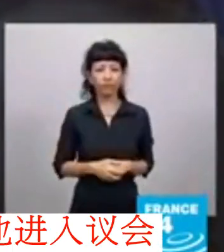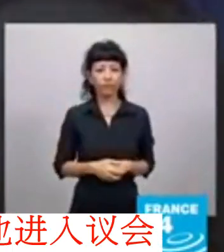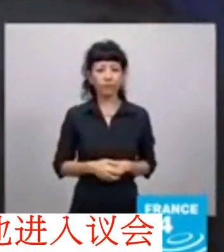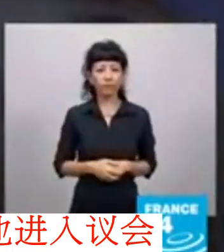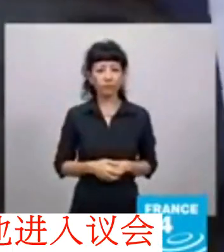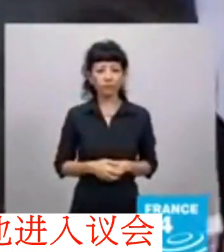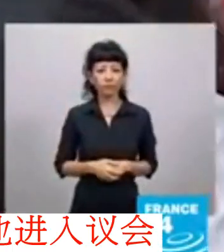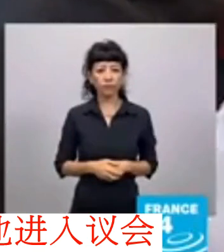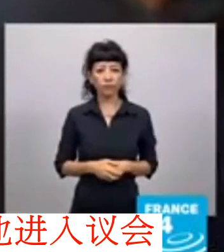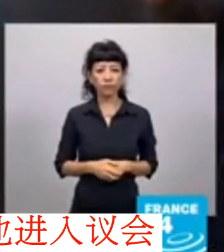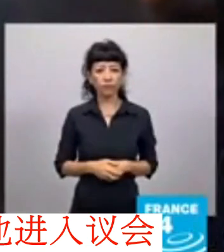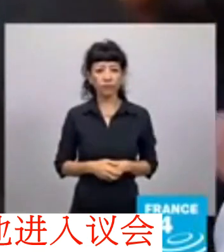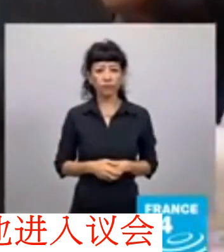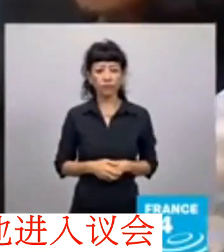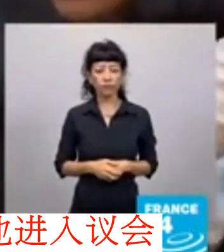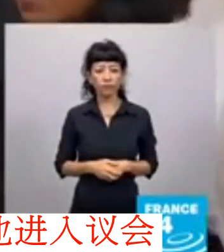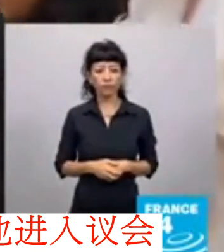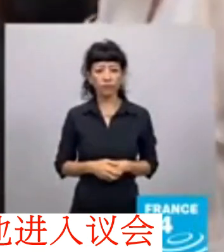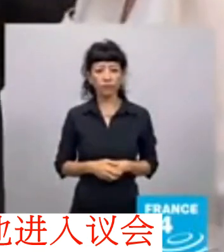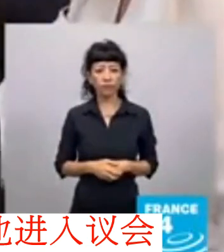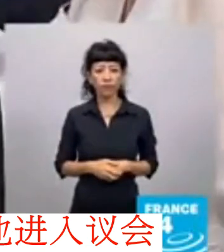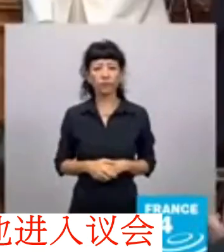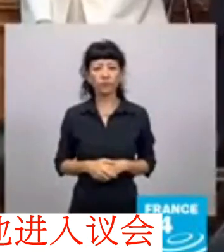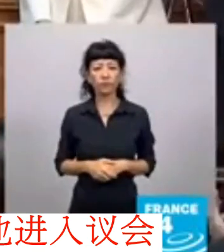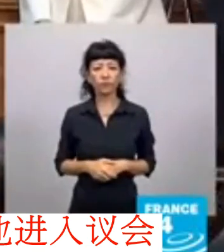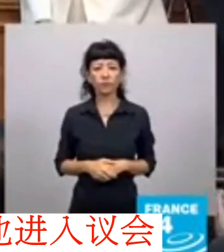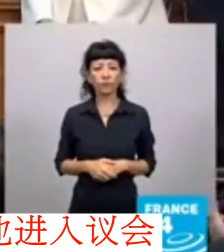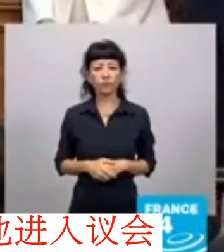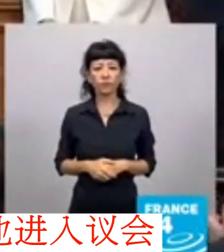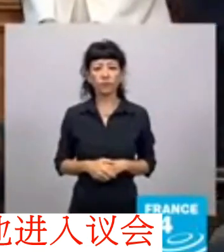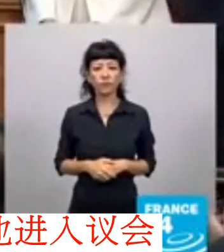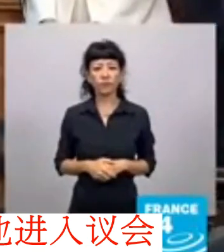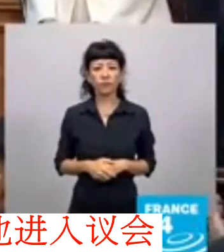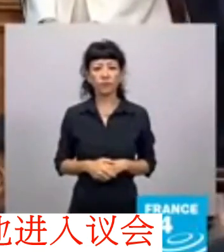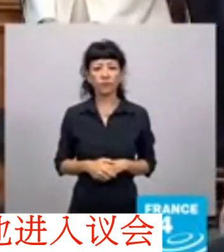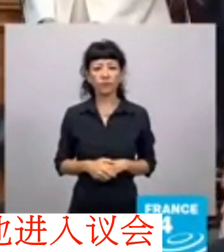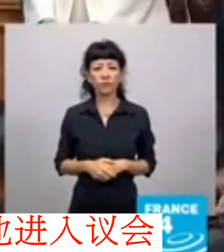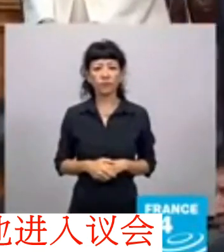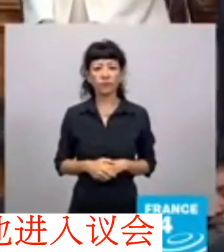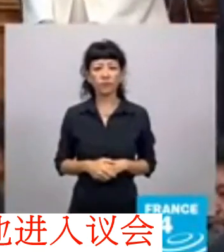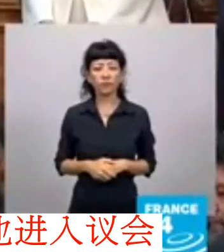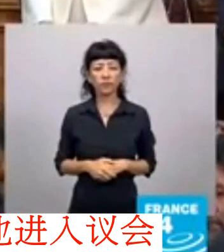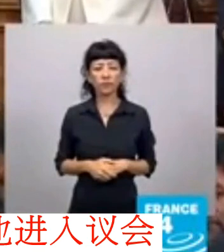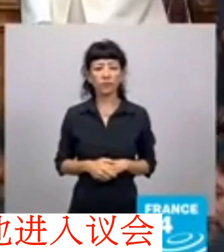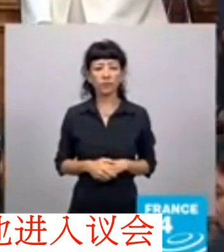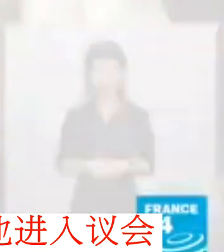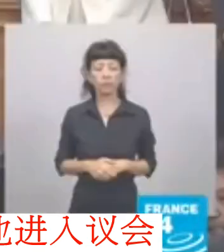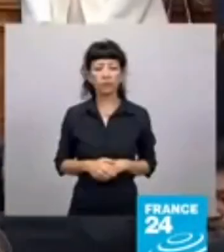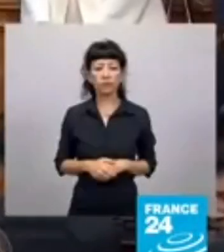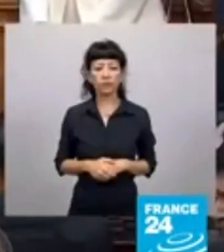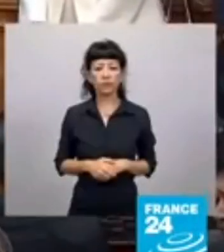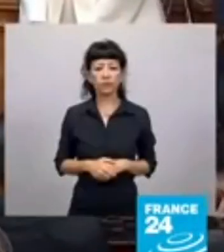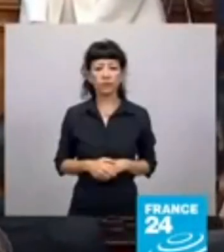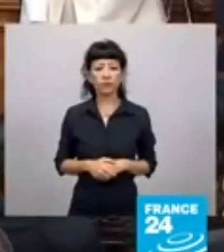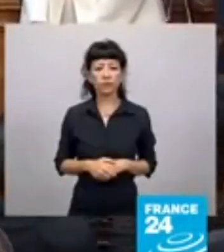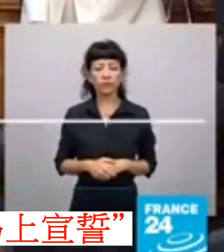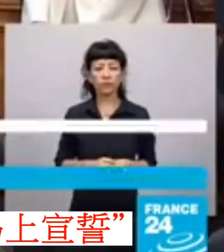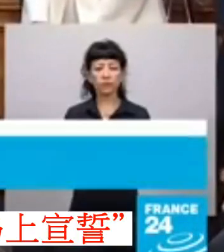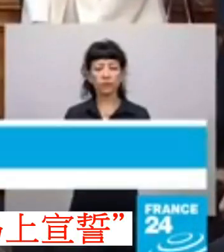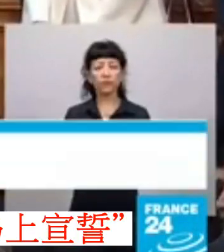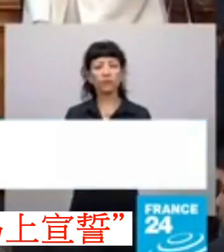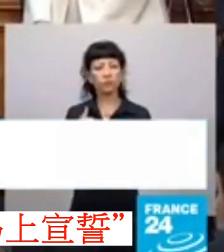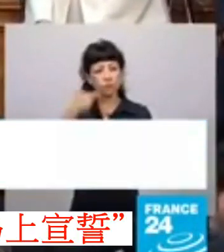prédécesseurs Alberto Fernandez et Cristina Kirchner qui le reçoivent dans l'enceinte du Parlement pour sa prestation de serment. Moi,